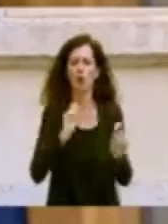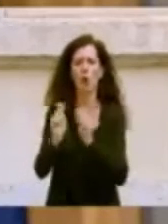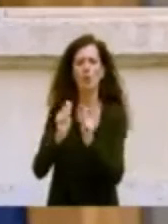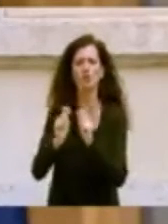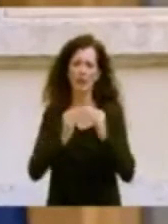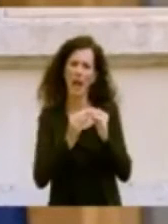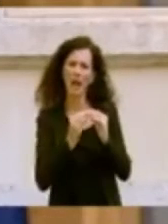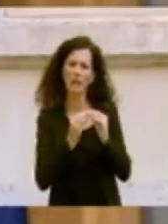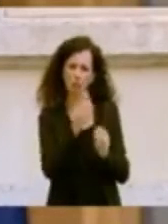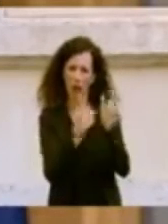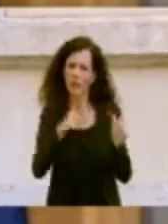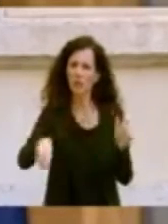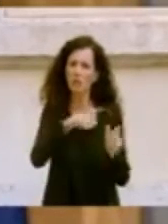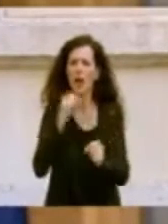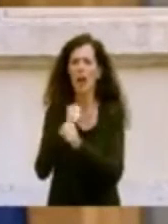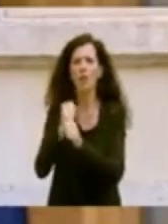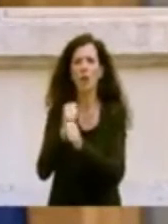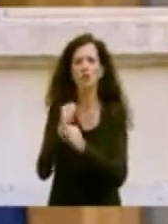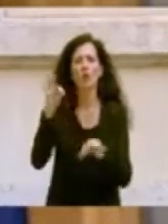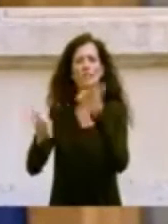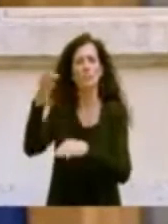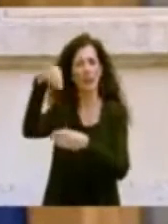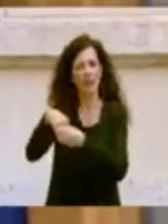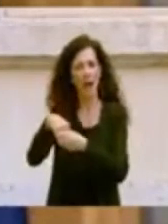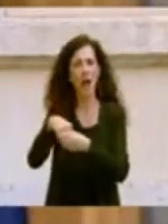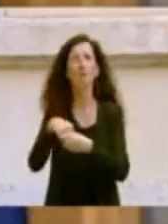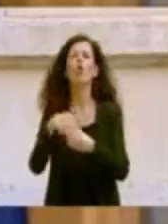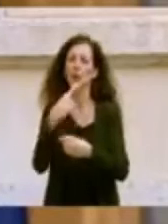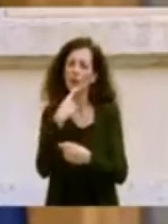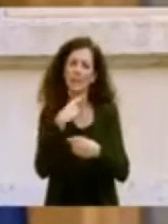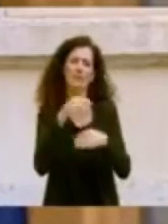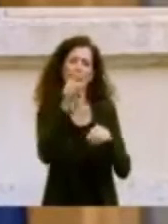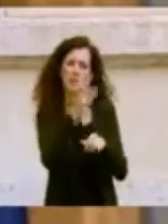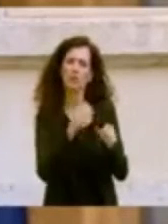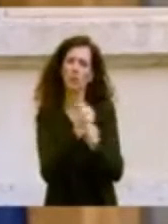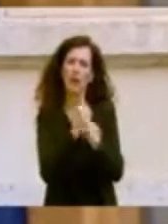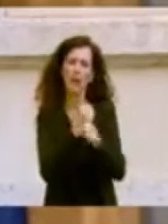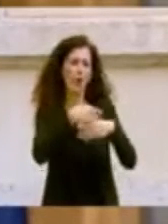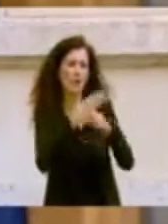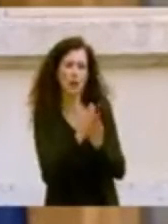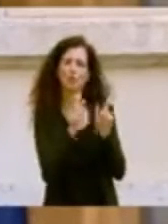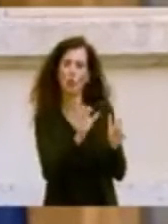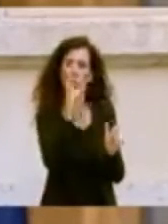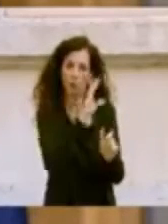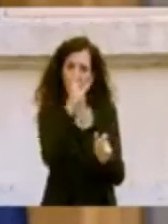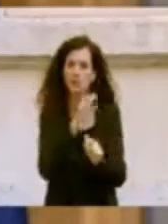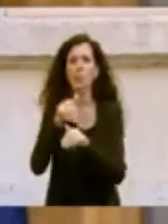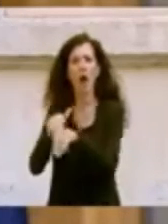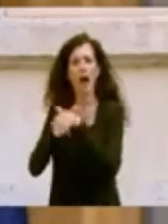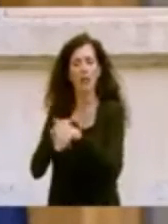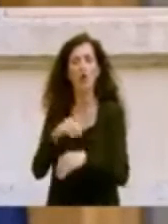artigiani ai lavoratori dello spettacolo anche agli stagionali del turismo lavoratori agricoli bonus sino